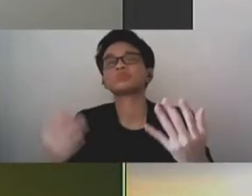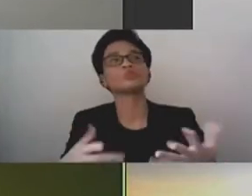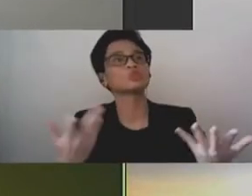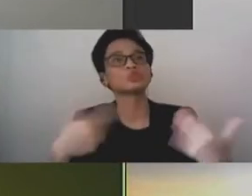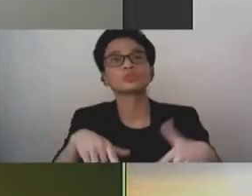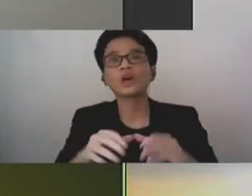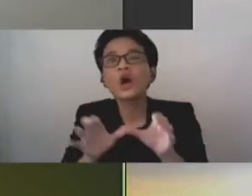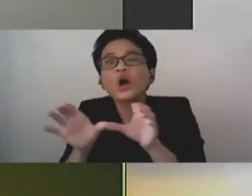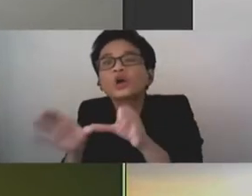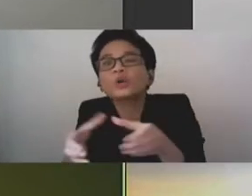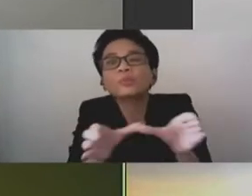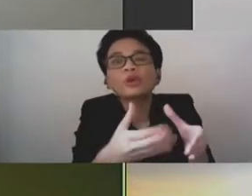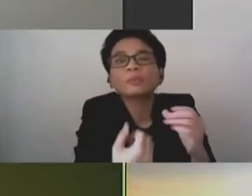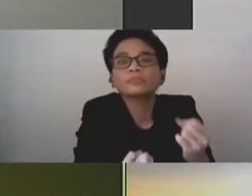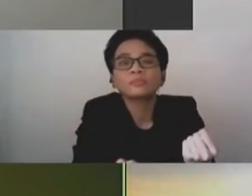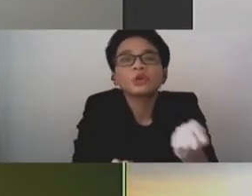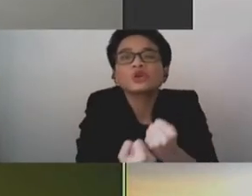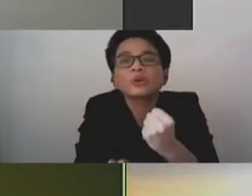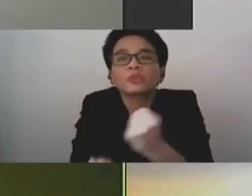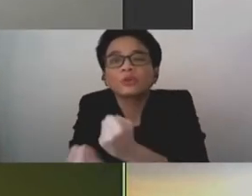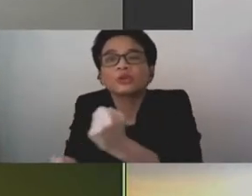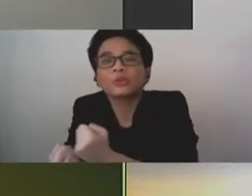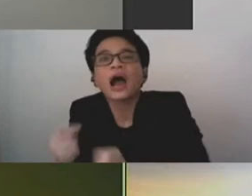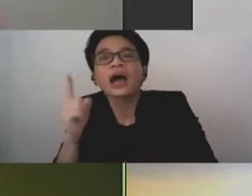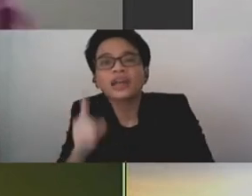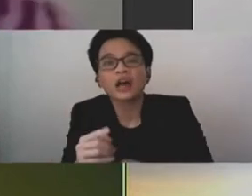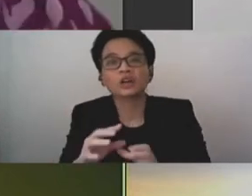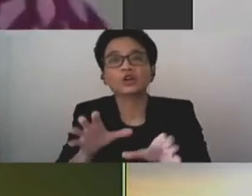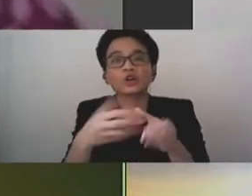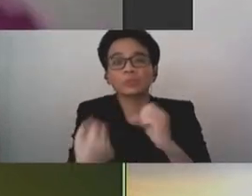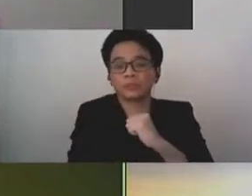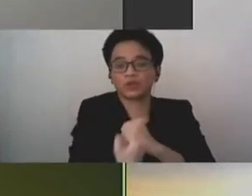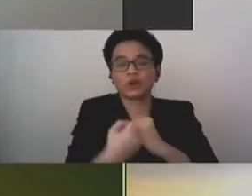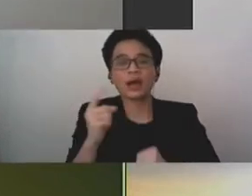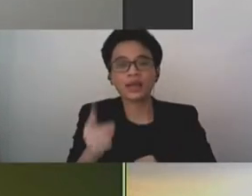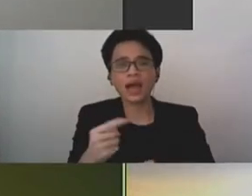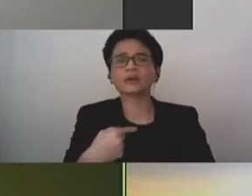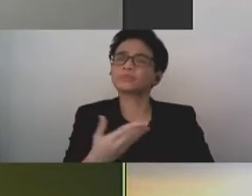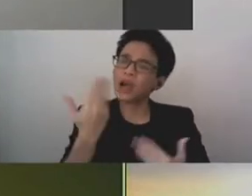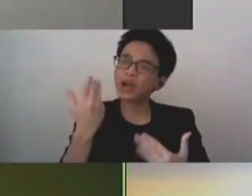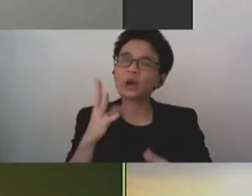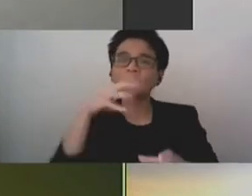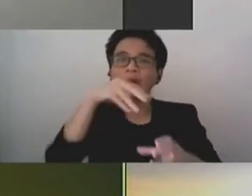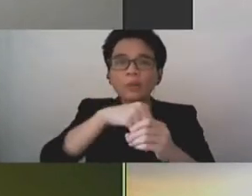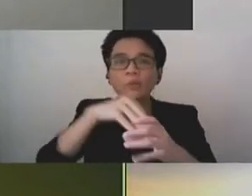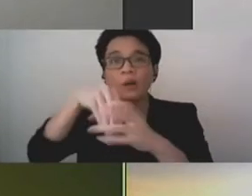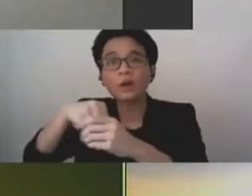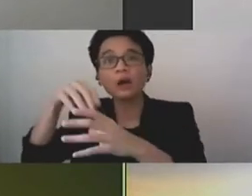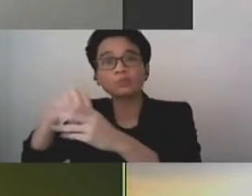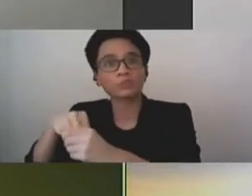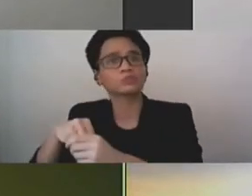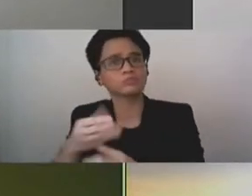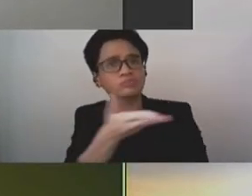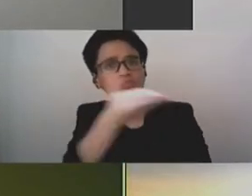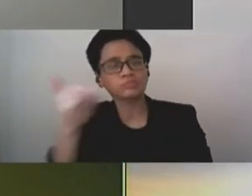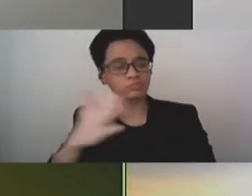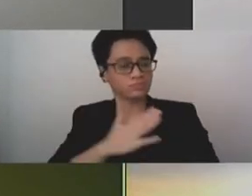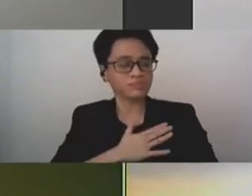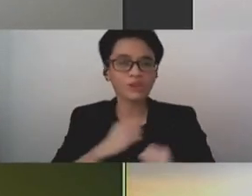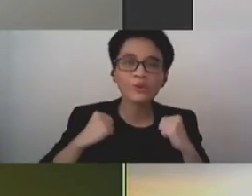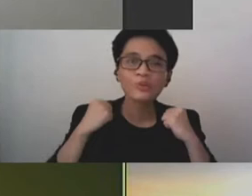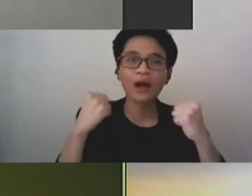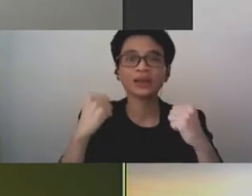bisa membantu ibu dan bapak untuk menguatkan diri, bisa memberikan berbagai